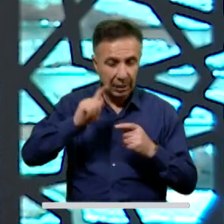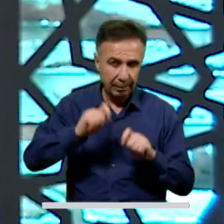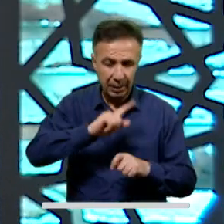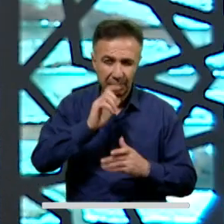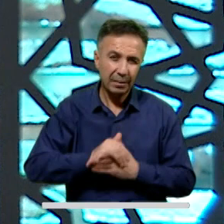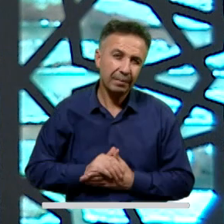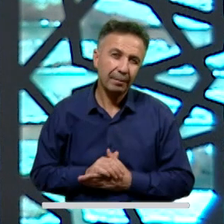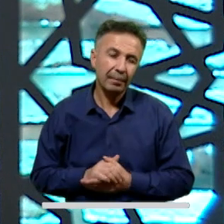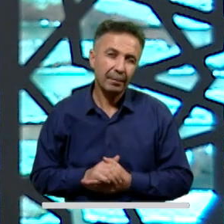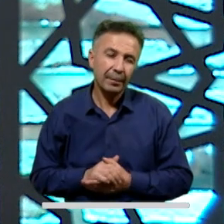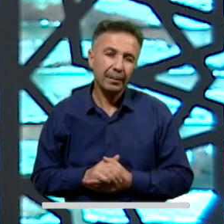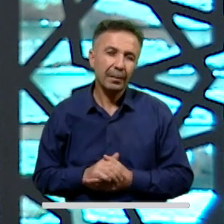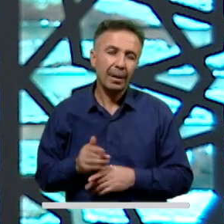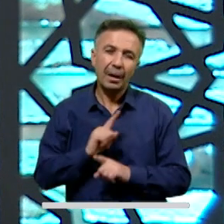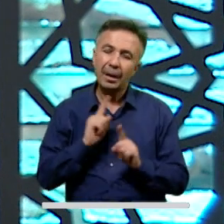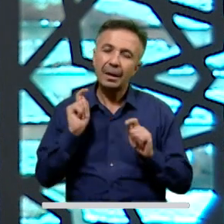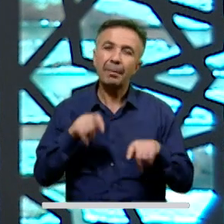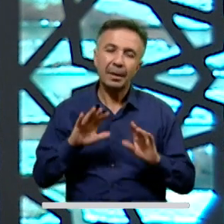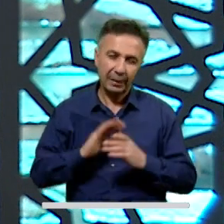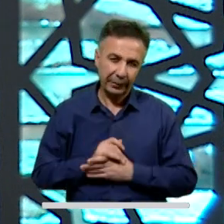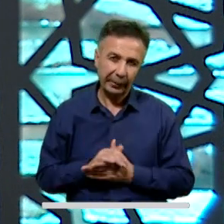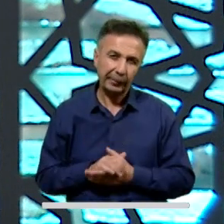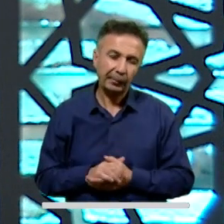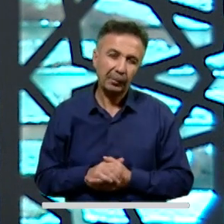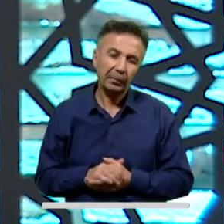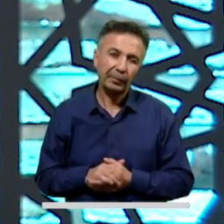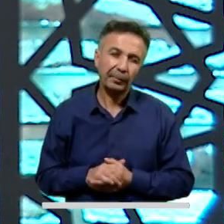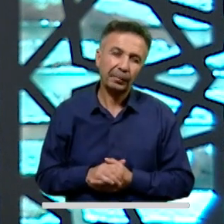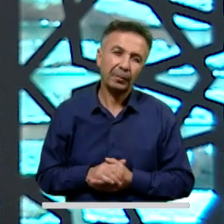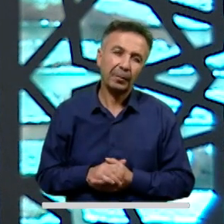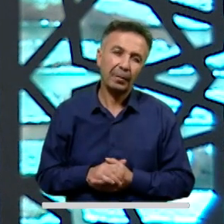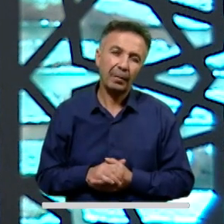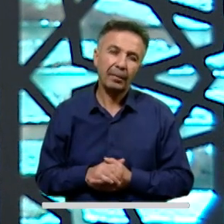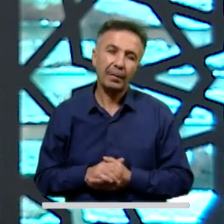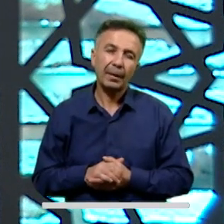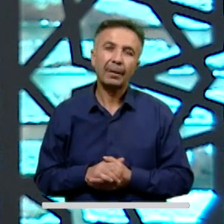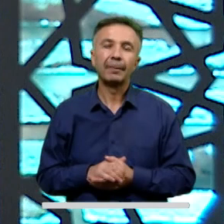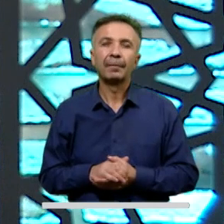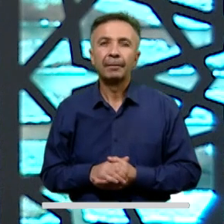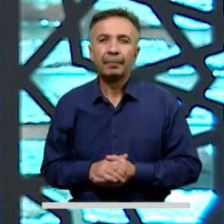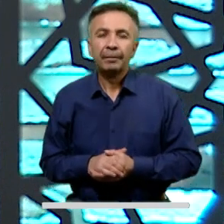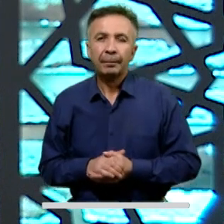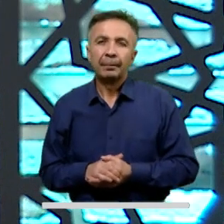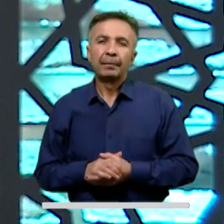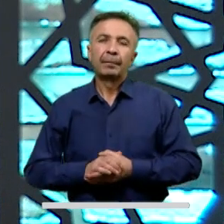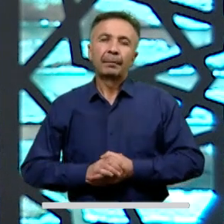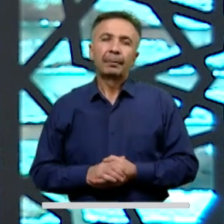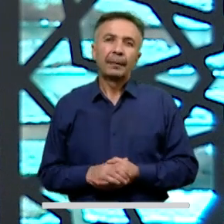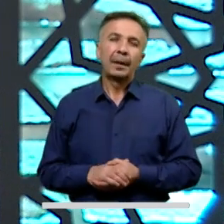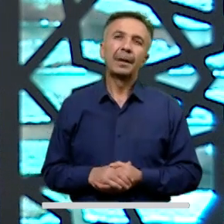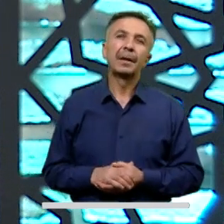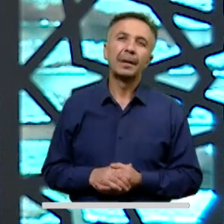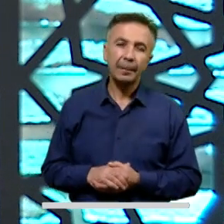Hanım? Hayır, hayır. Hiç getirmediniz. İlk defa giderseniz yok. Peki. Soralım. Yaklaşım